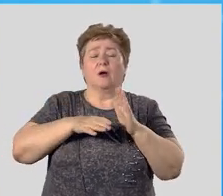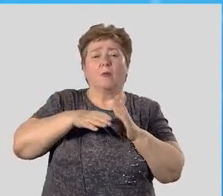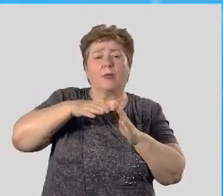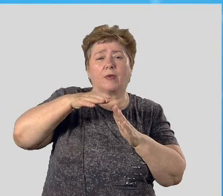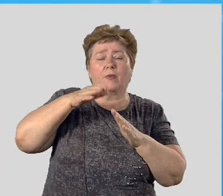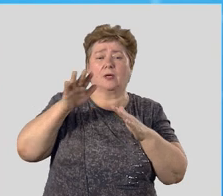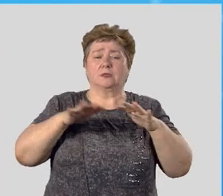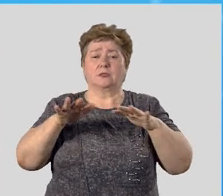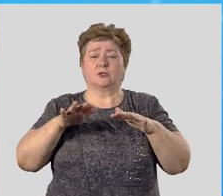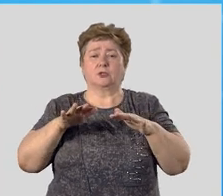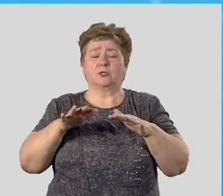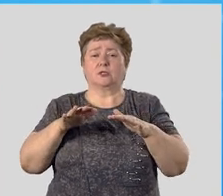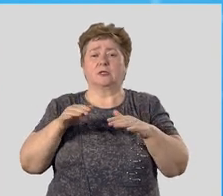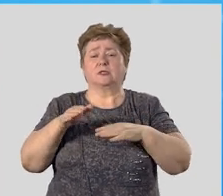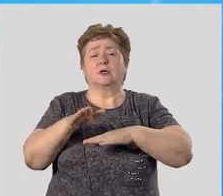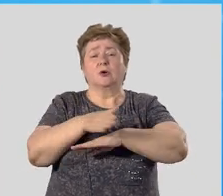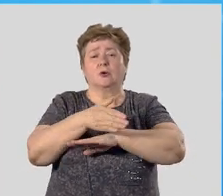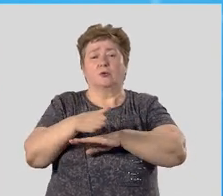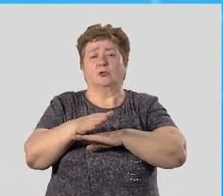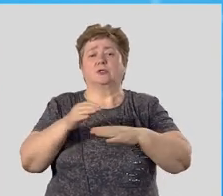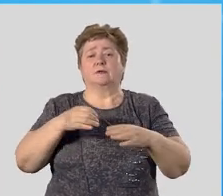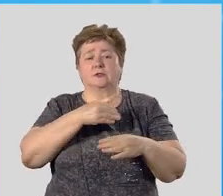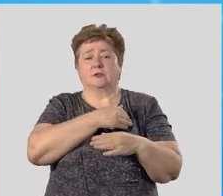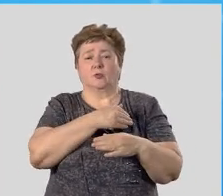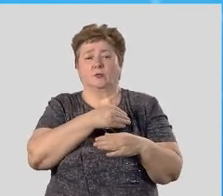поднимается жидкость в трубке уличного термометра.